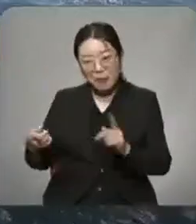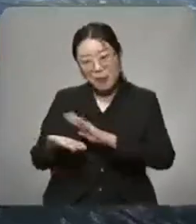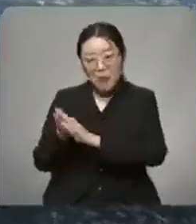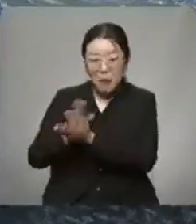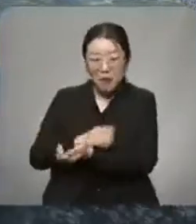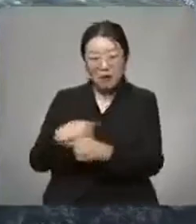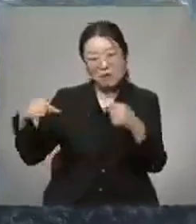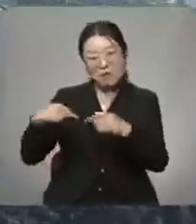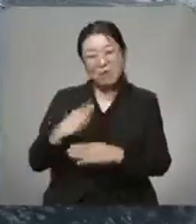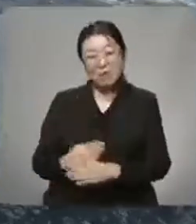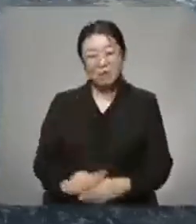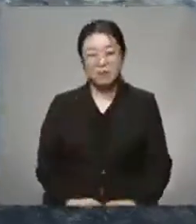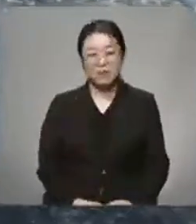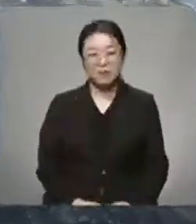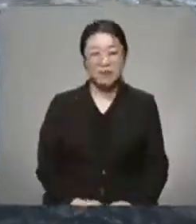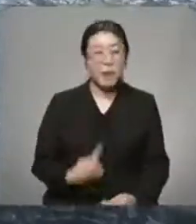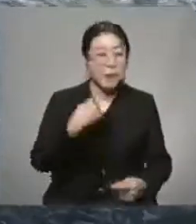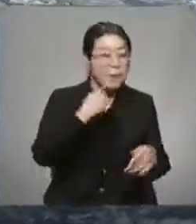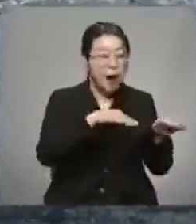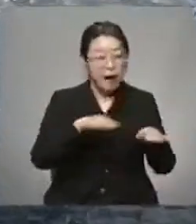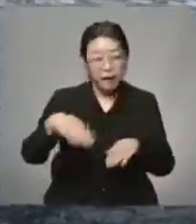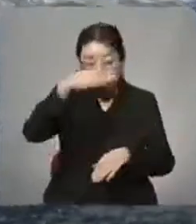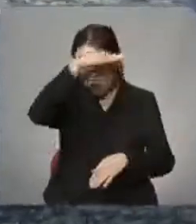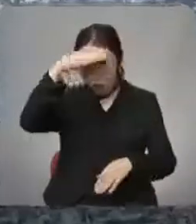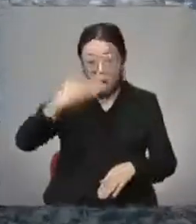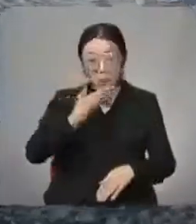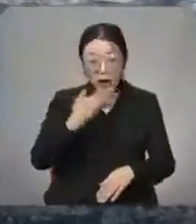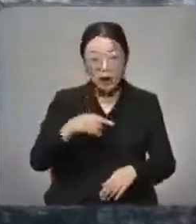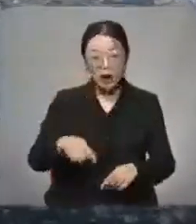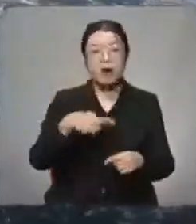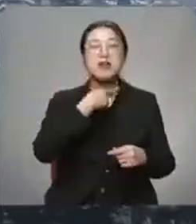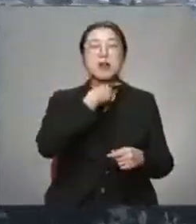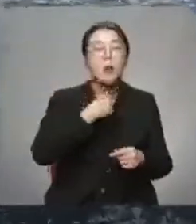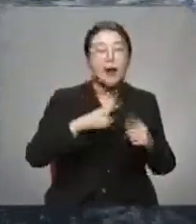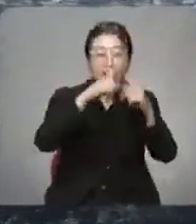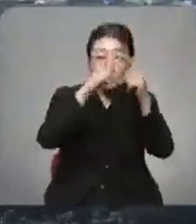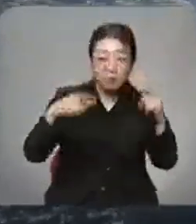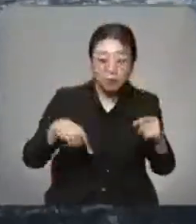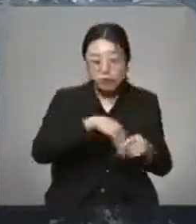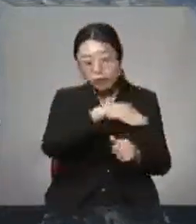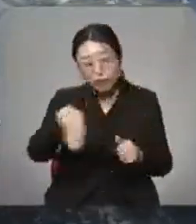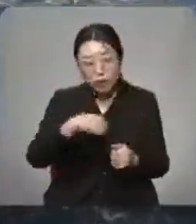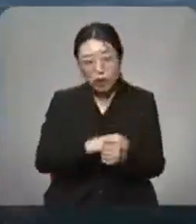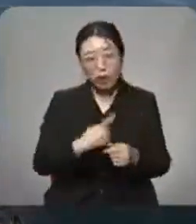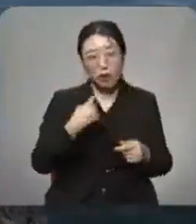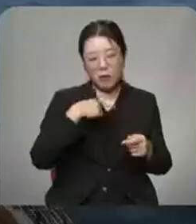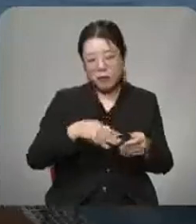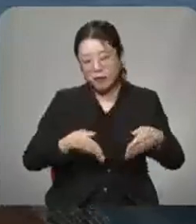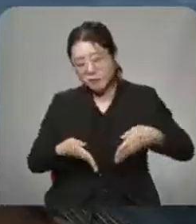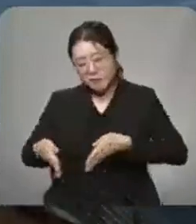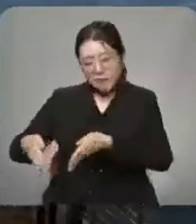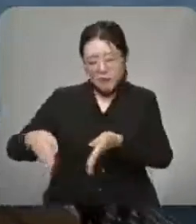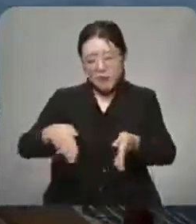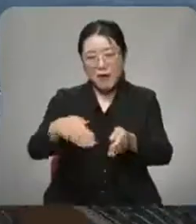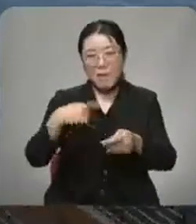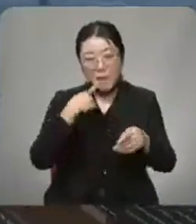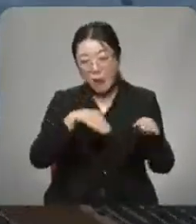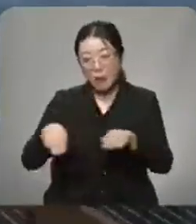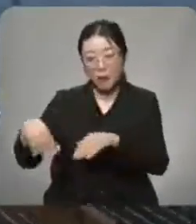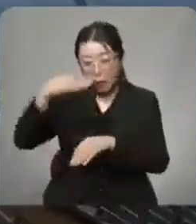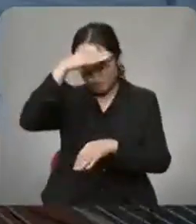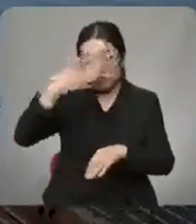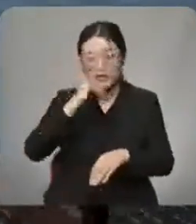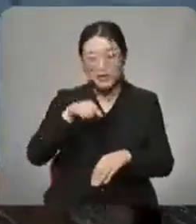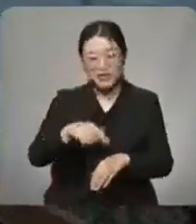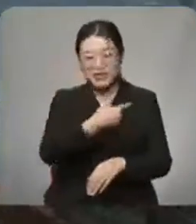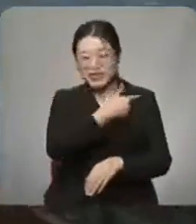있고 바다를 조망할 수 있는 소망의 탑 인근에는 바다 위로 뻗어나간 100m 길이의 대규모